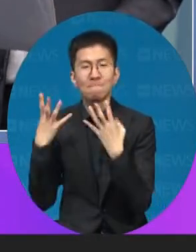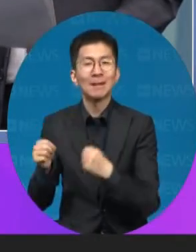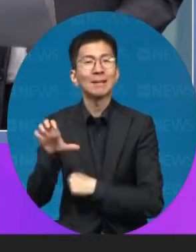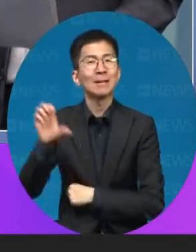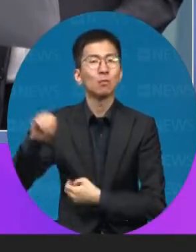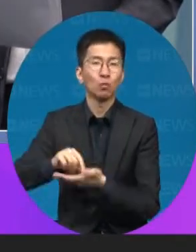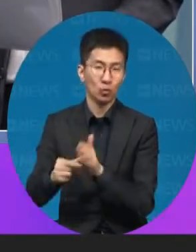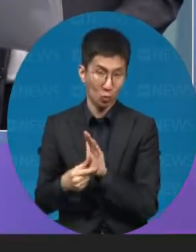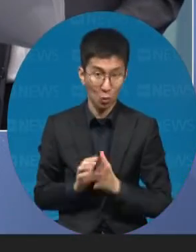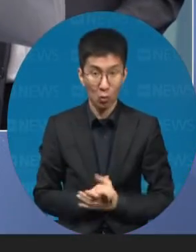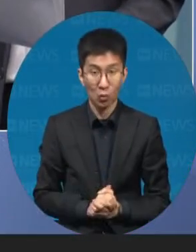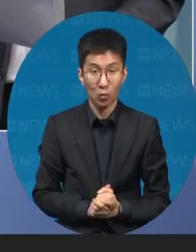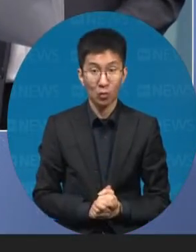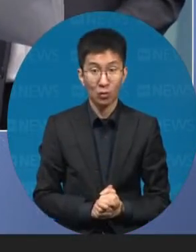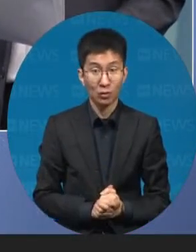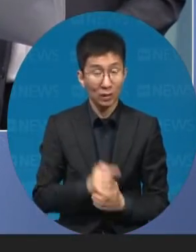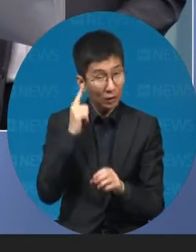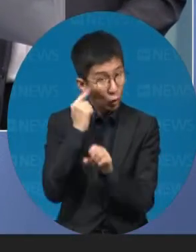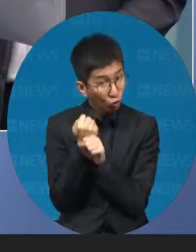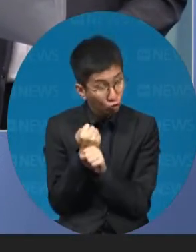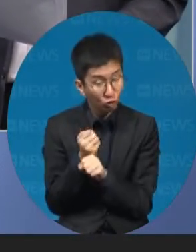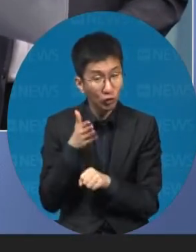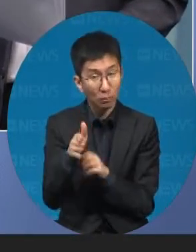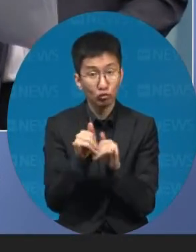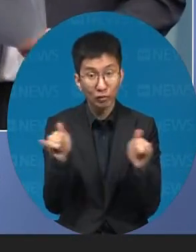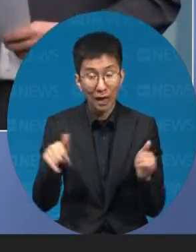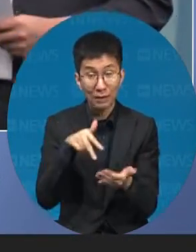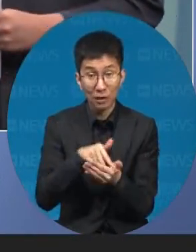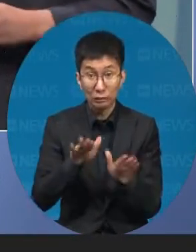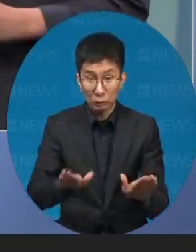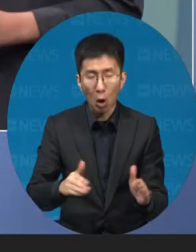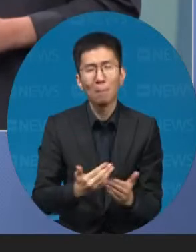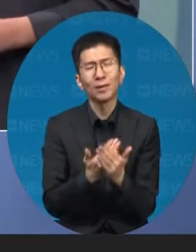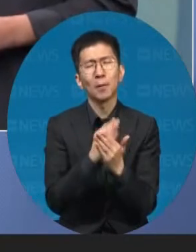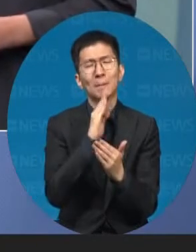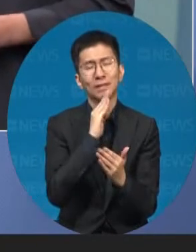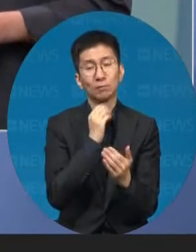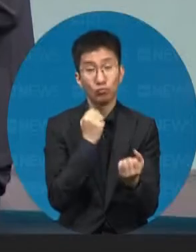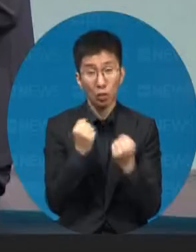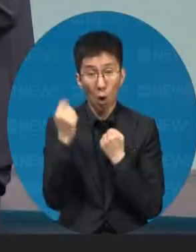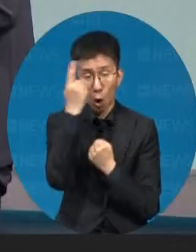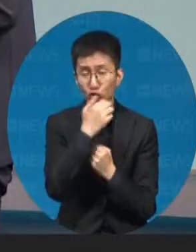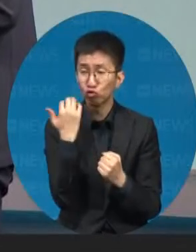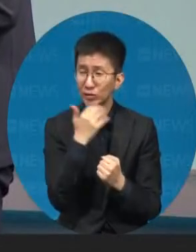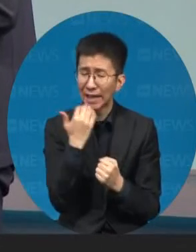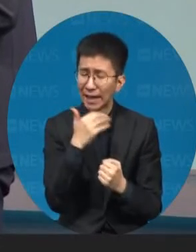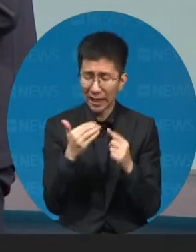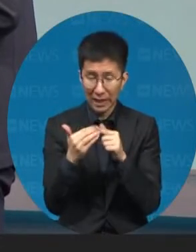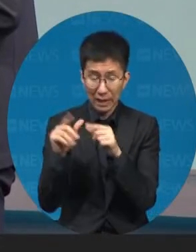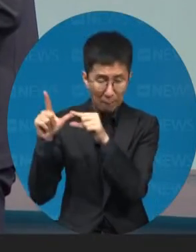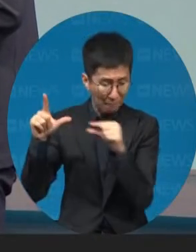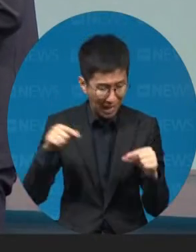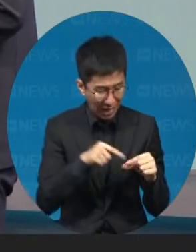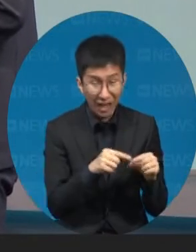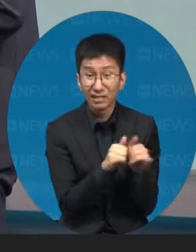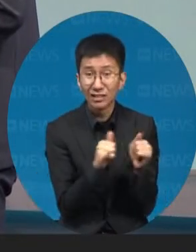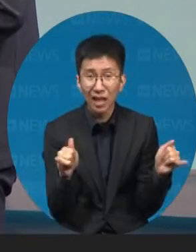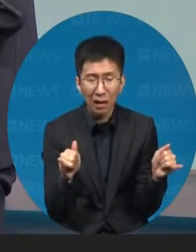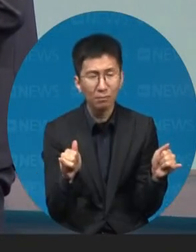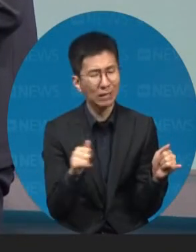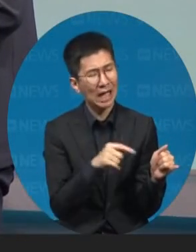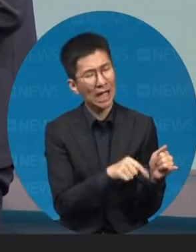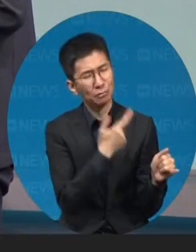결과를 분석한 전문가들은 여러 분야에서 진전이 있었던 건 맞지만 여전히 소수 인종의 대표성을 좀 부족한 편 이라면서 이런